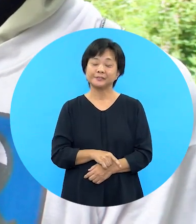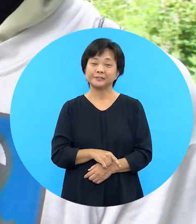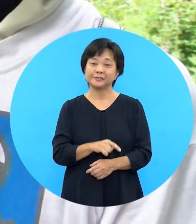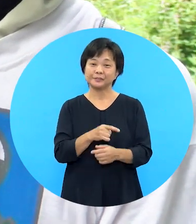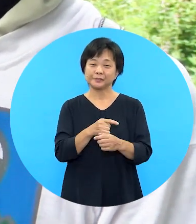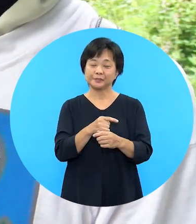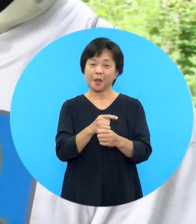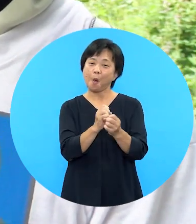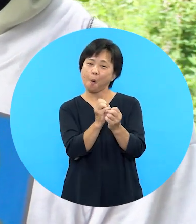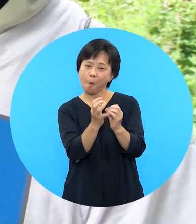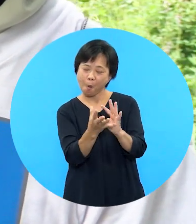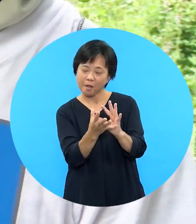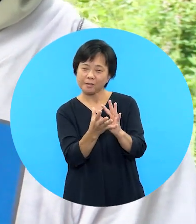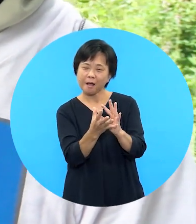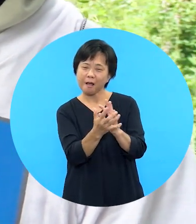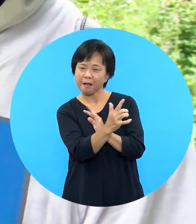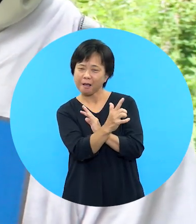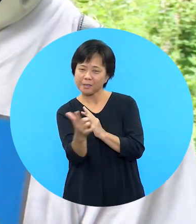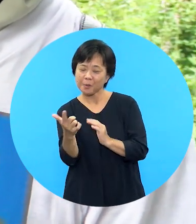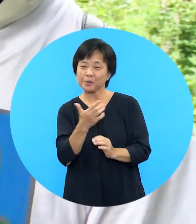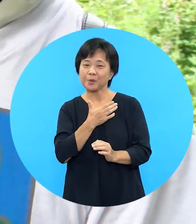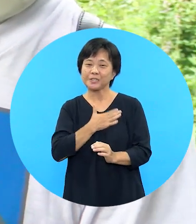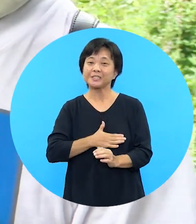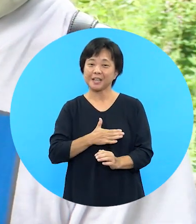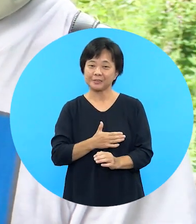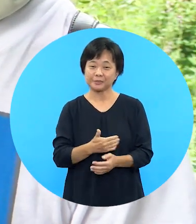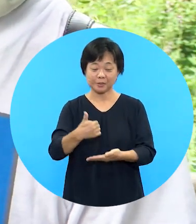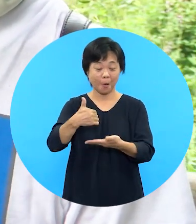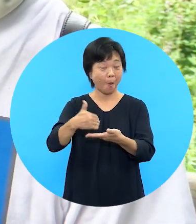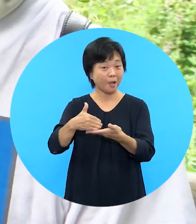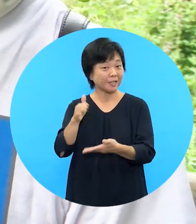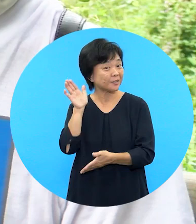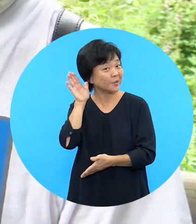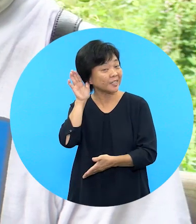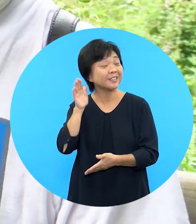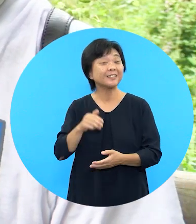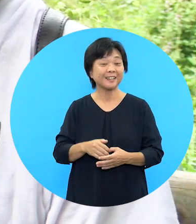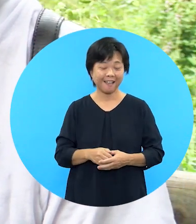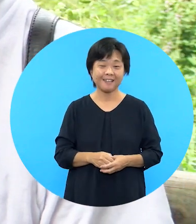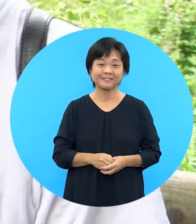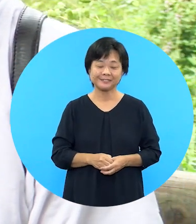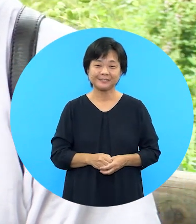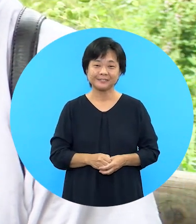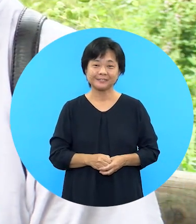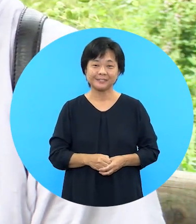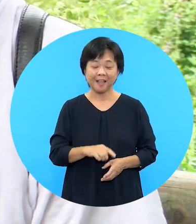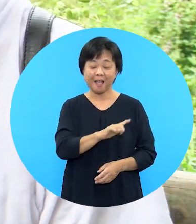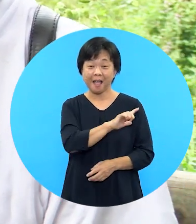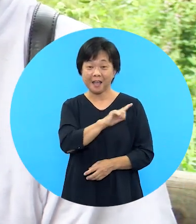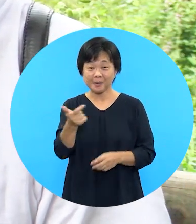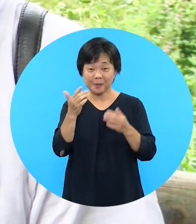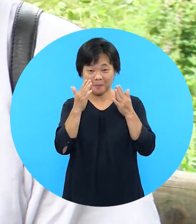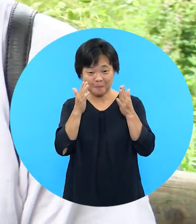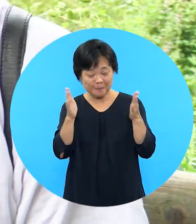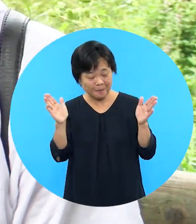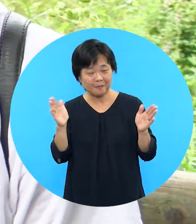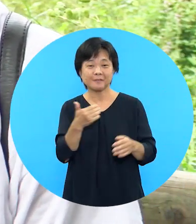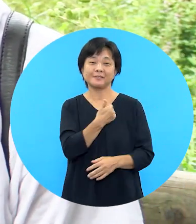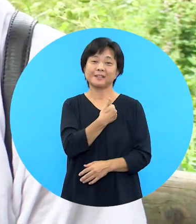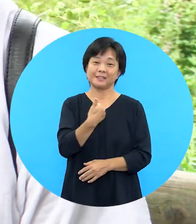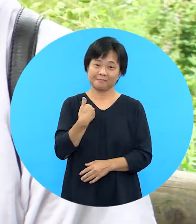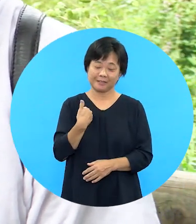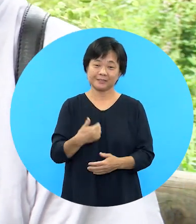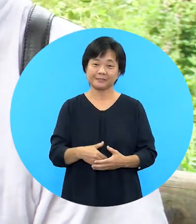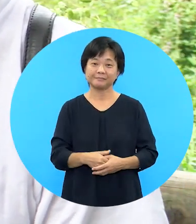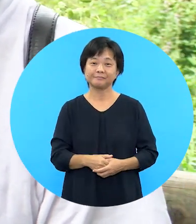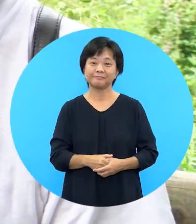ととか、まあ、お花もそうですけれど、そういう話を聞いてると、こういろんなものが見えてきたりとか聞こえてきたりとか